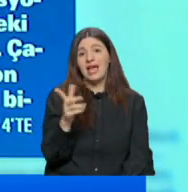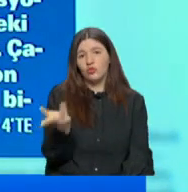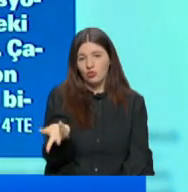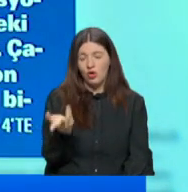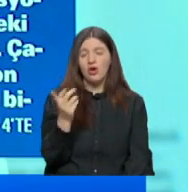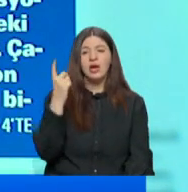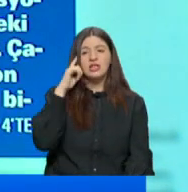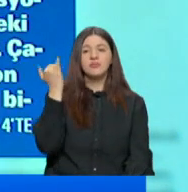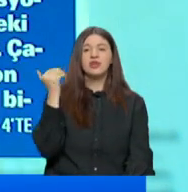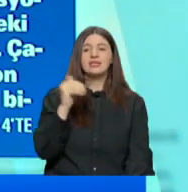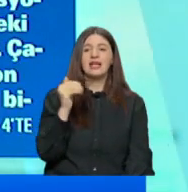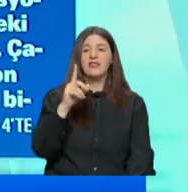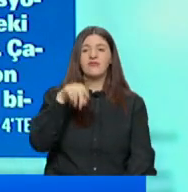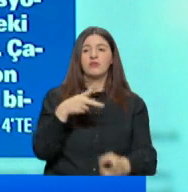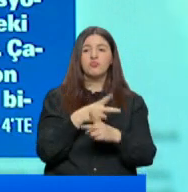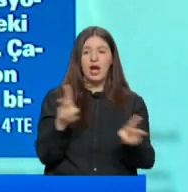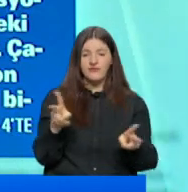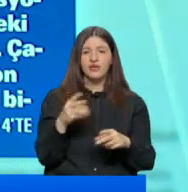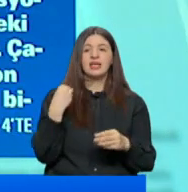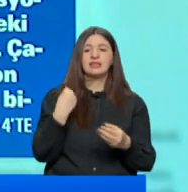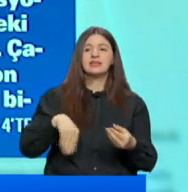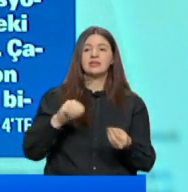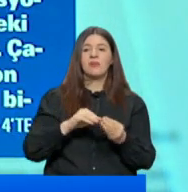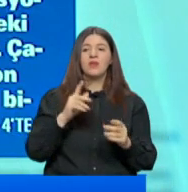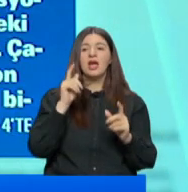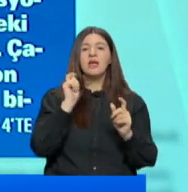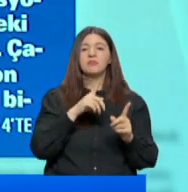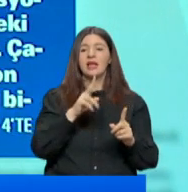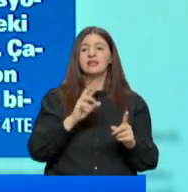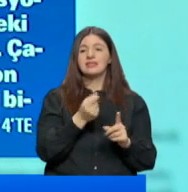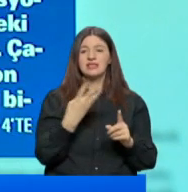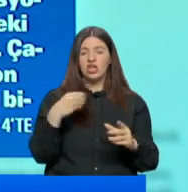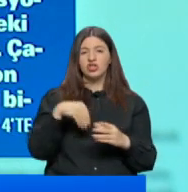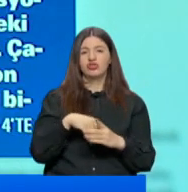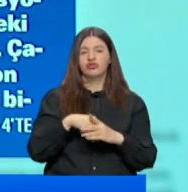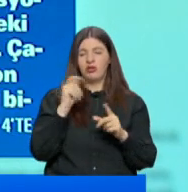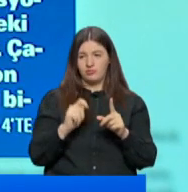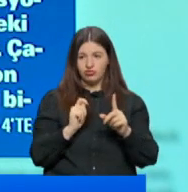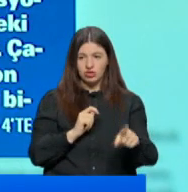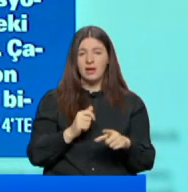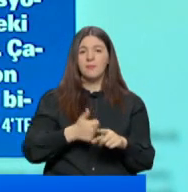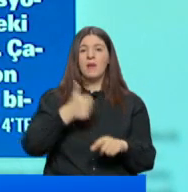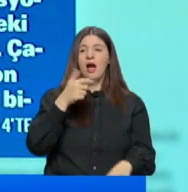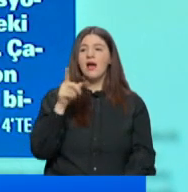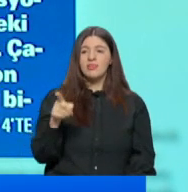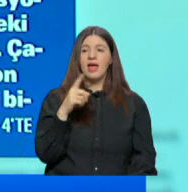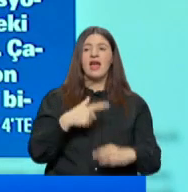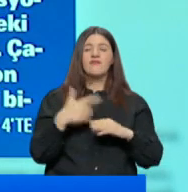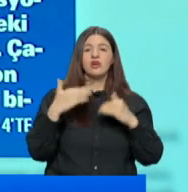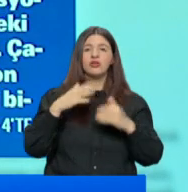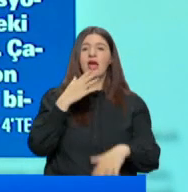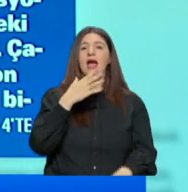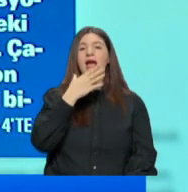gerekiyor. Yılbaşında getirilen vergi muafiyeti yeni zamla ulaşılan rakam için de uygulanacak. Bakan Bilgin,